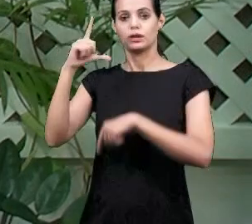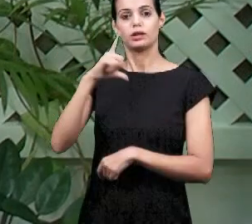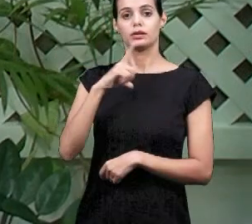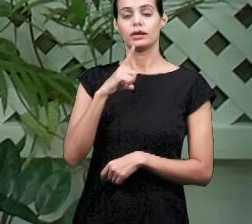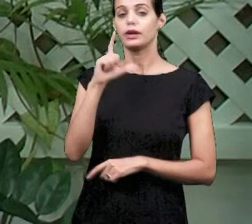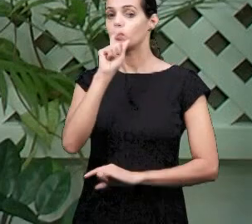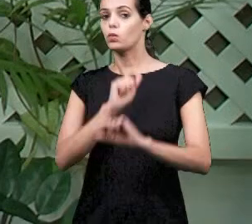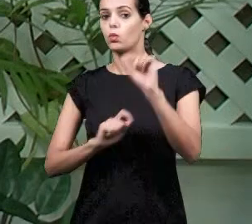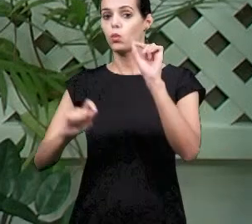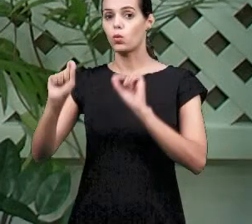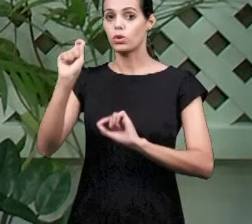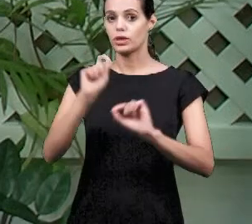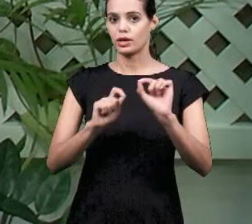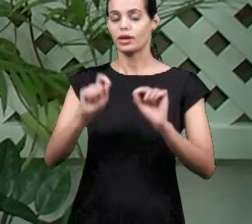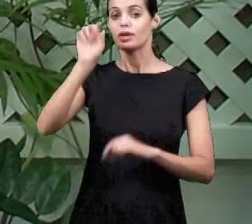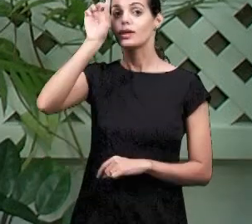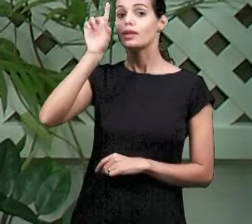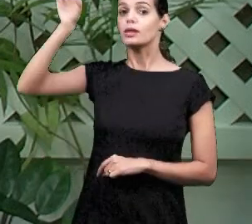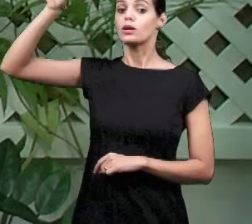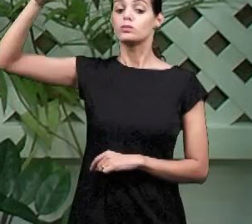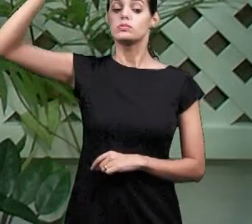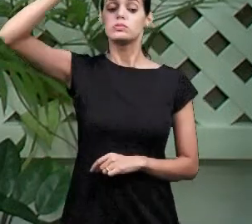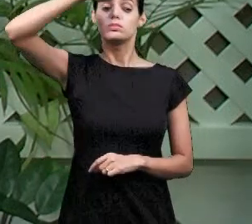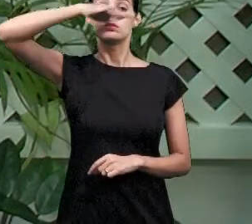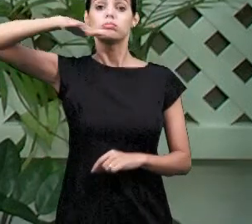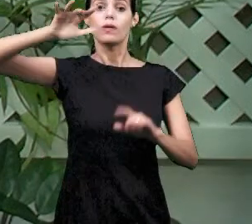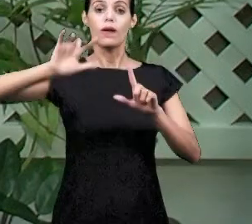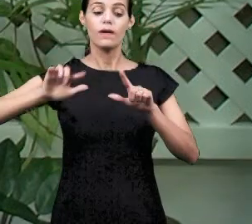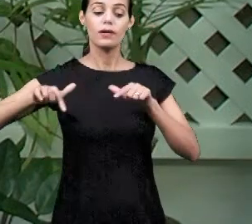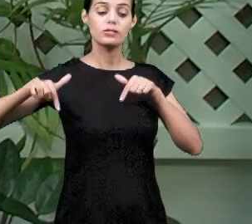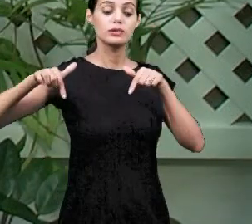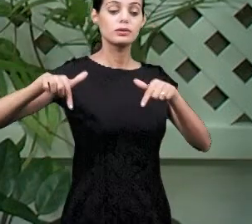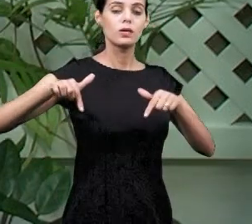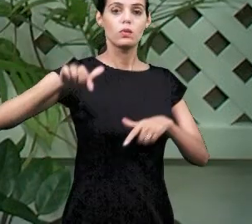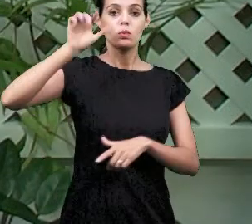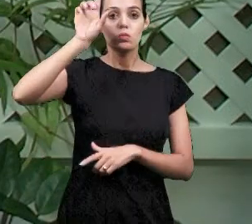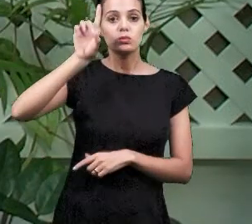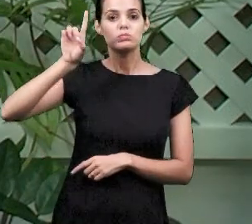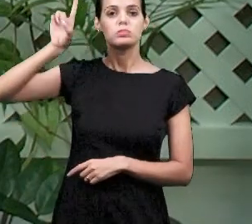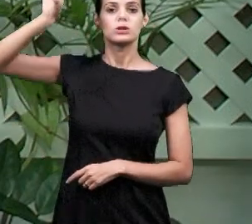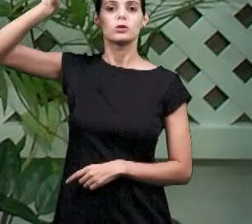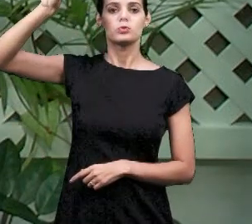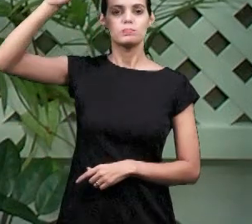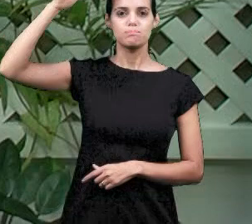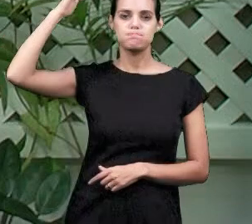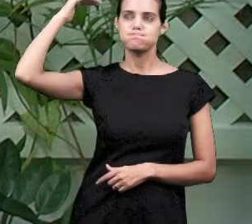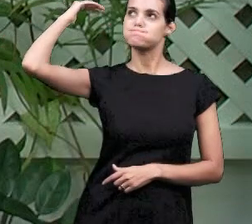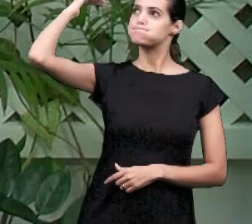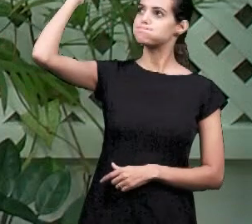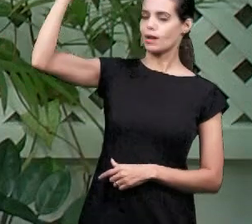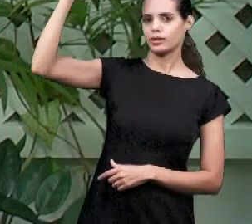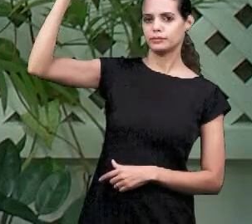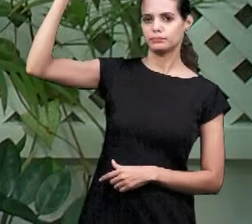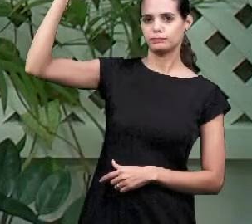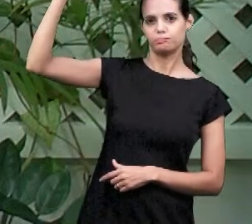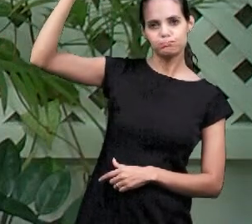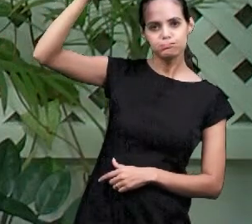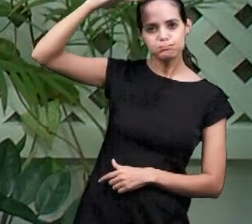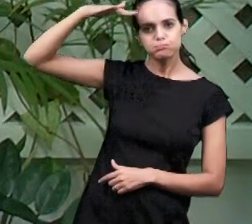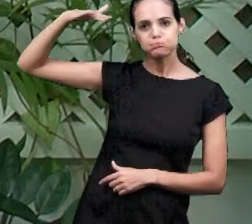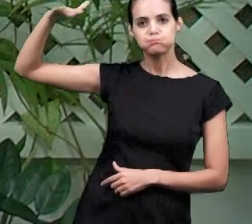Donc, là, le projet, c'est où Dieu, il établit tout ce